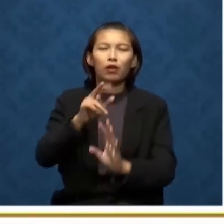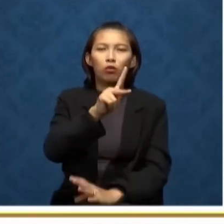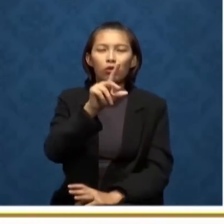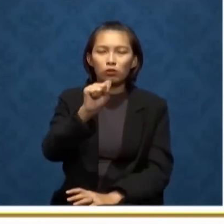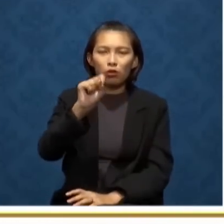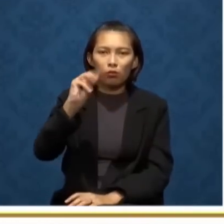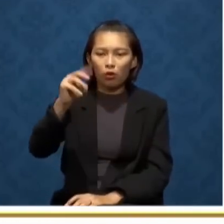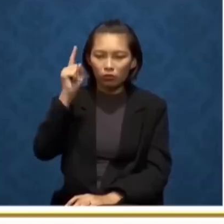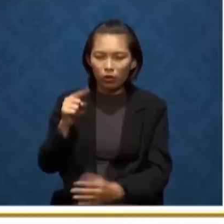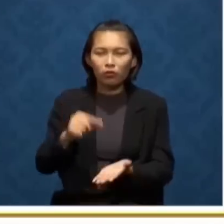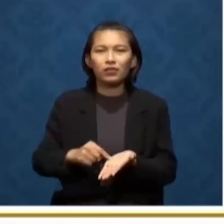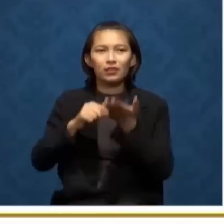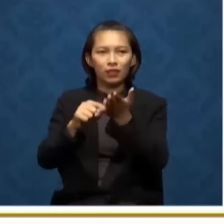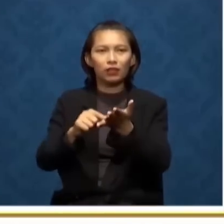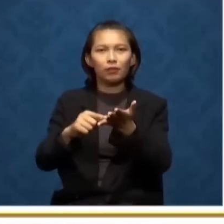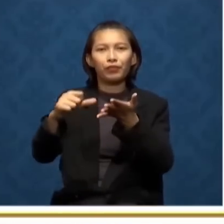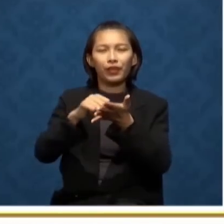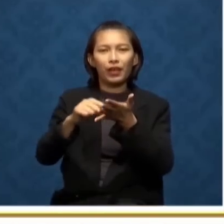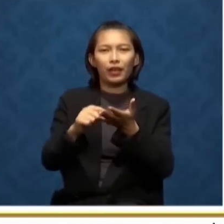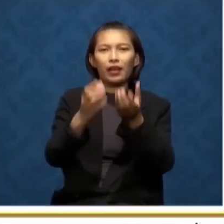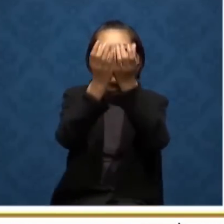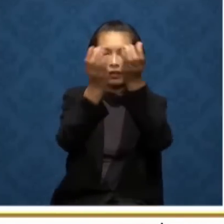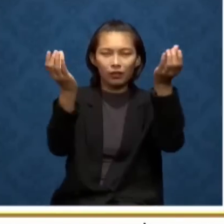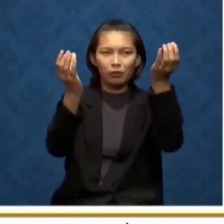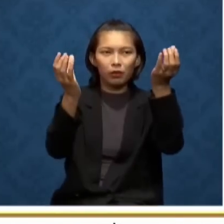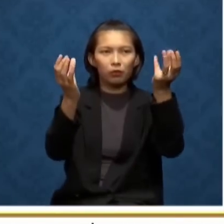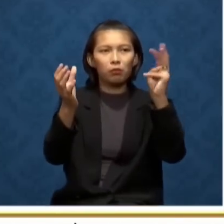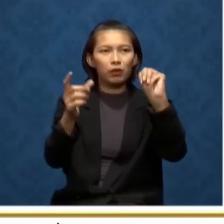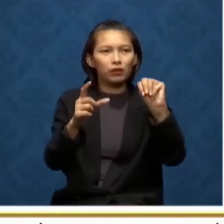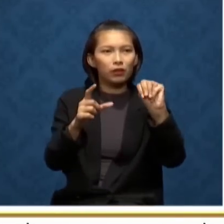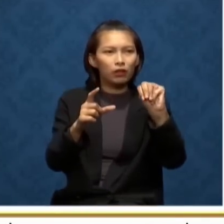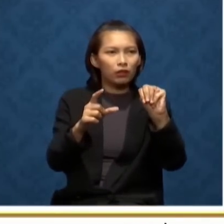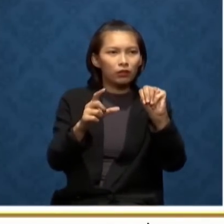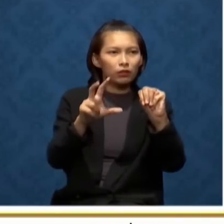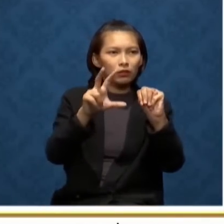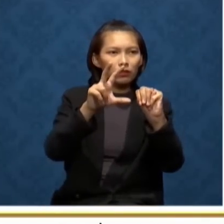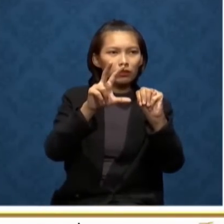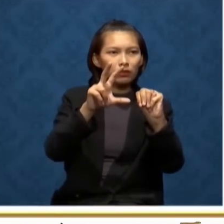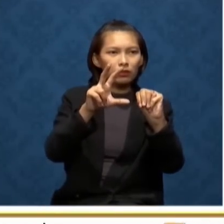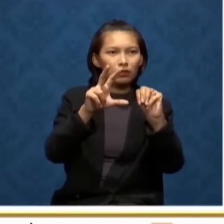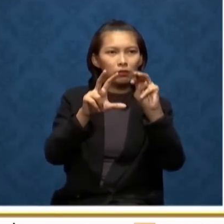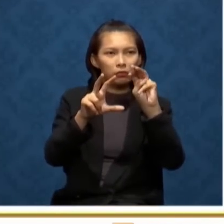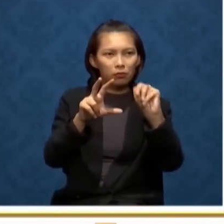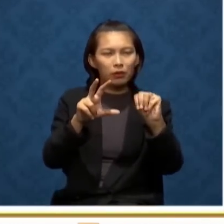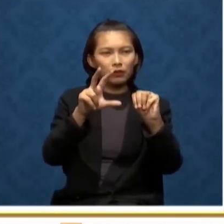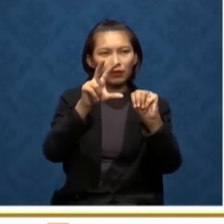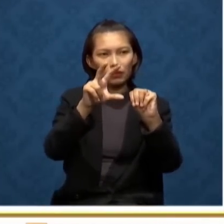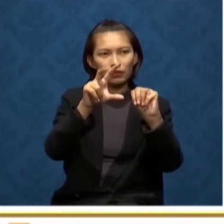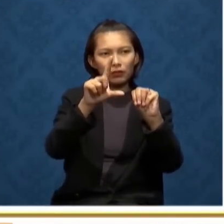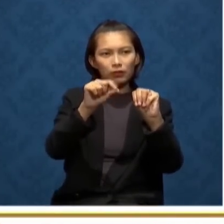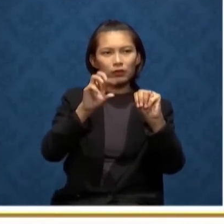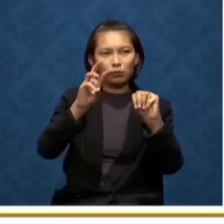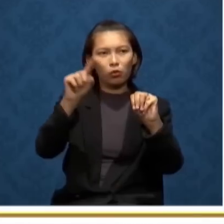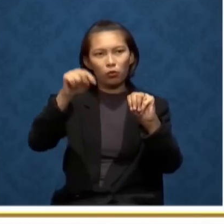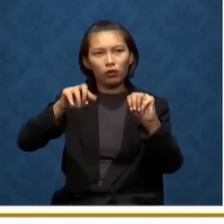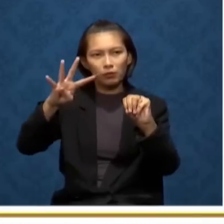เสนอแก้ไขรัฐธรรนุษยมาตรา 247.4 ด้วยเพราะว่าในมาตรานี้ ได้มา